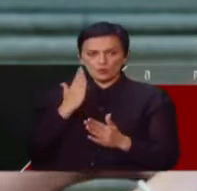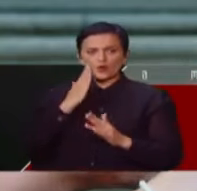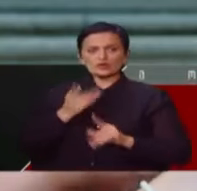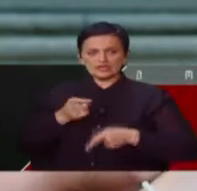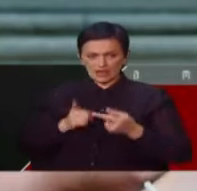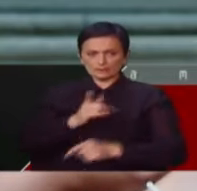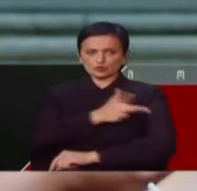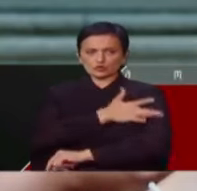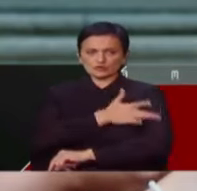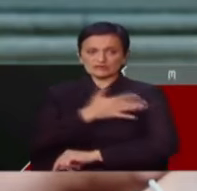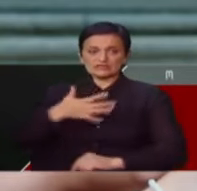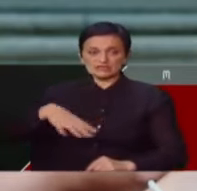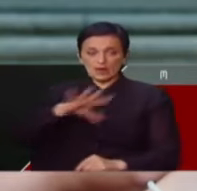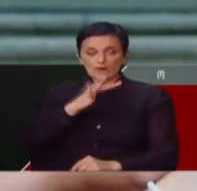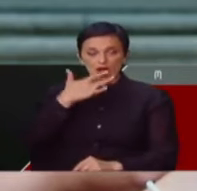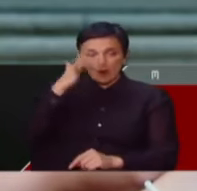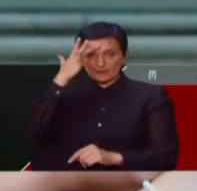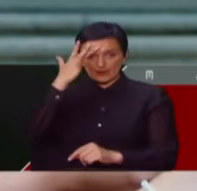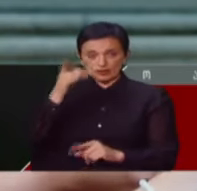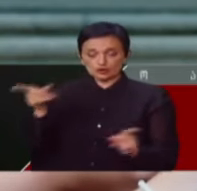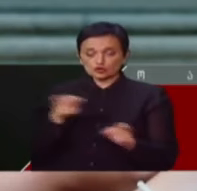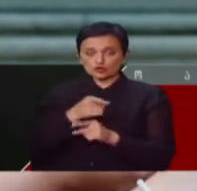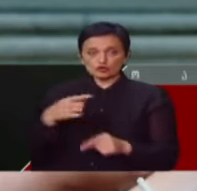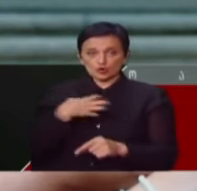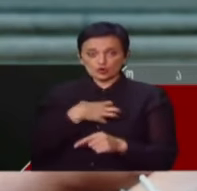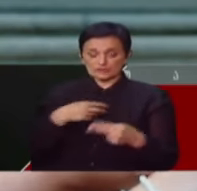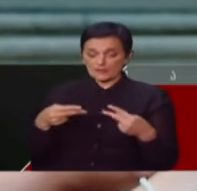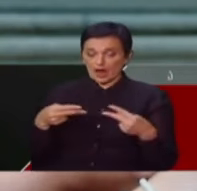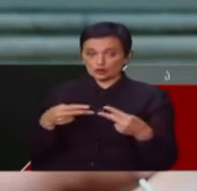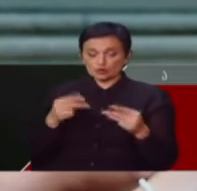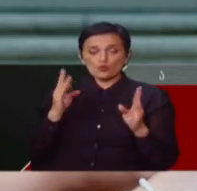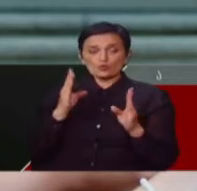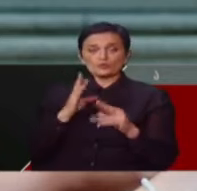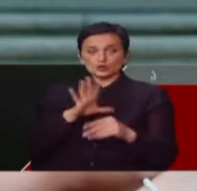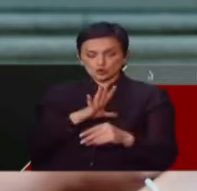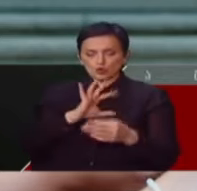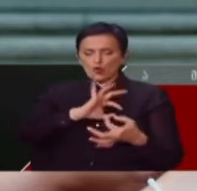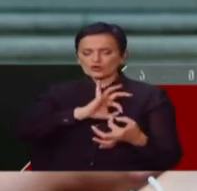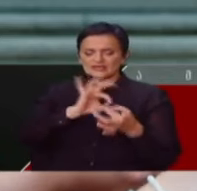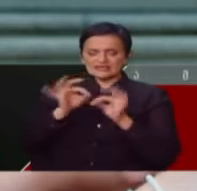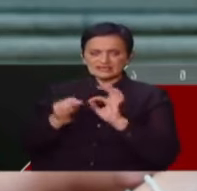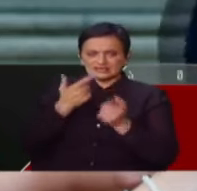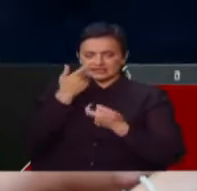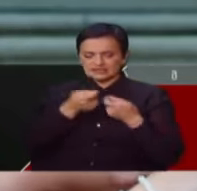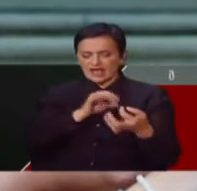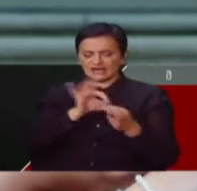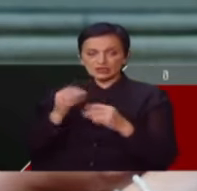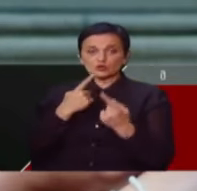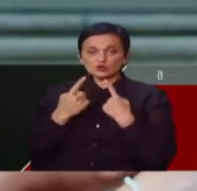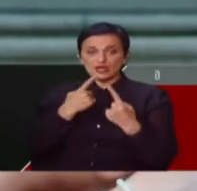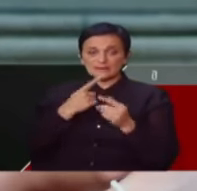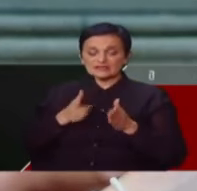ნამდვილად იმსახურებს საქართველოსა და ამერიკას შორის სტრატეგიული პარტნიორობა, და ბუნებრივია იყო დეტალურად საუბარი იმ გზებზე